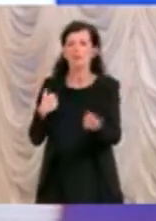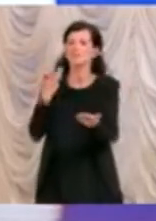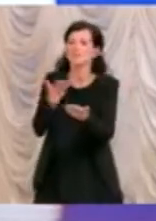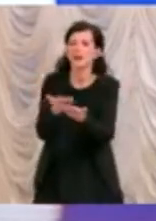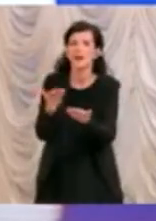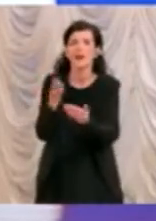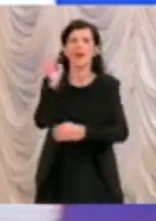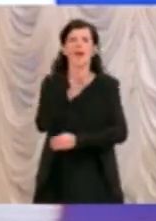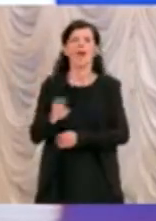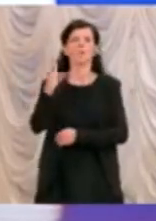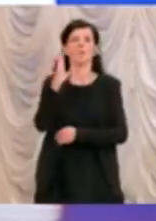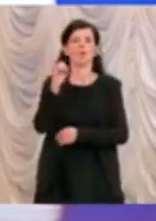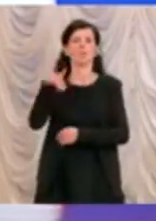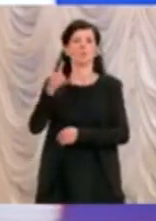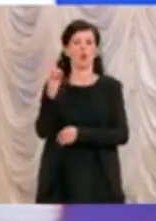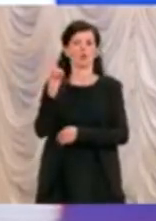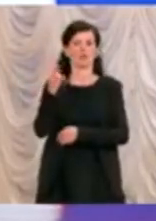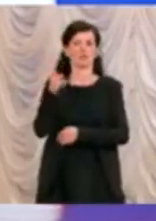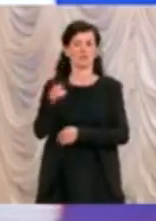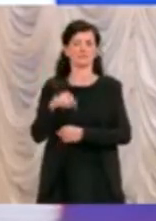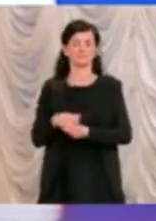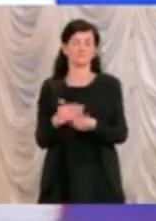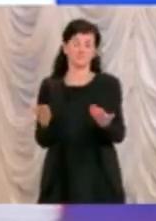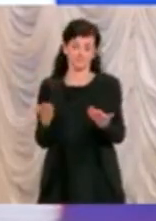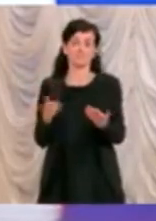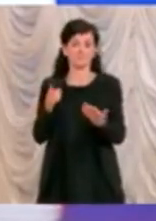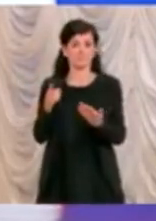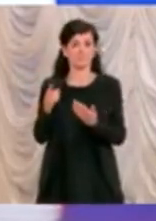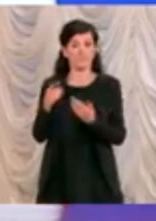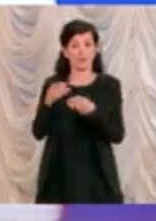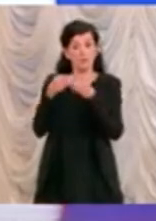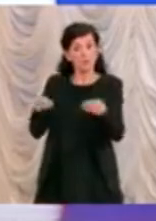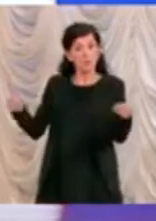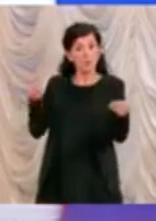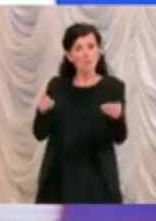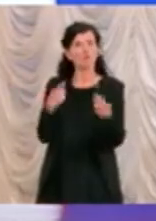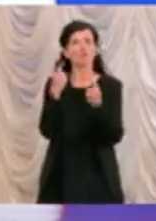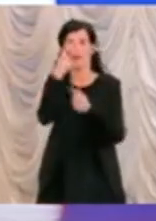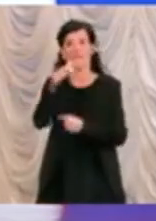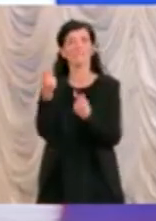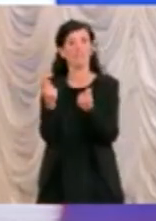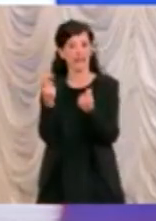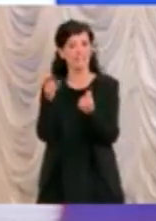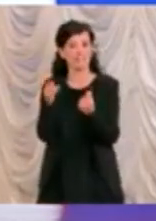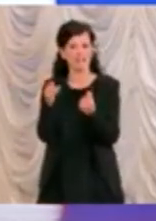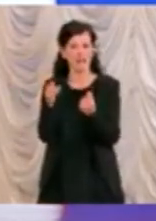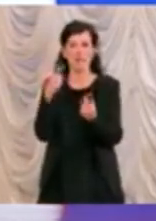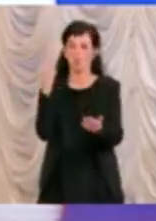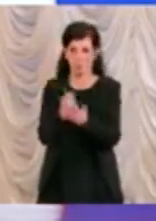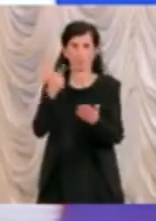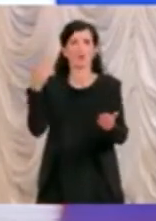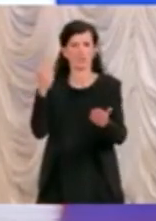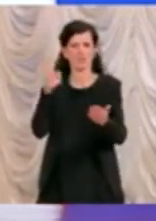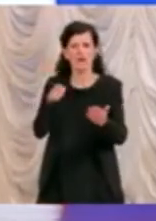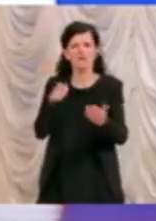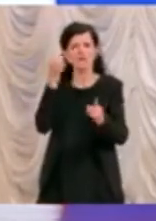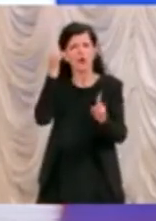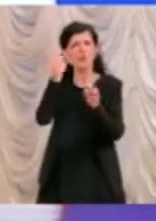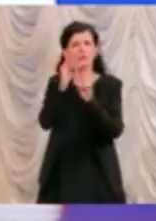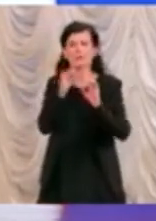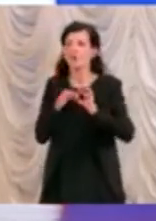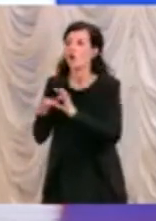è molto importante perché stiamo parlando di strumenti finanziari di condivisione delle spese